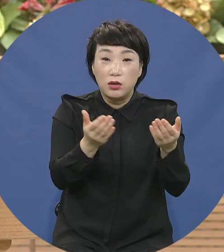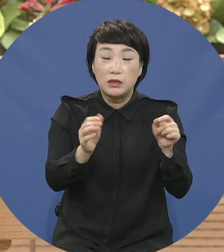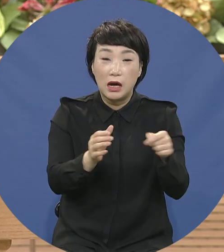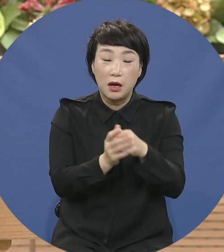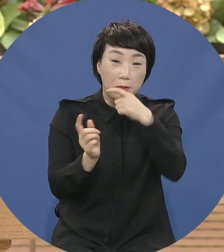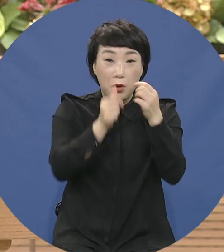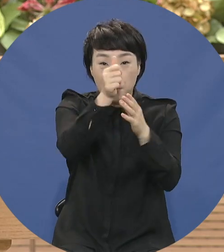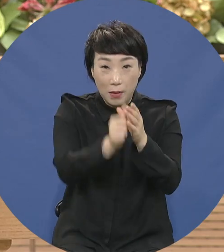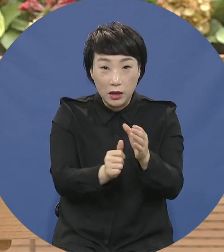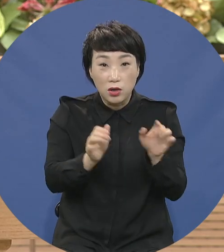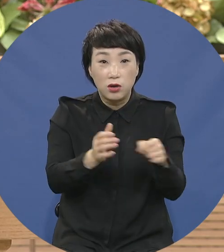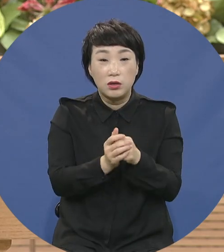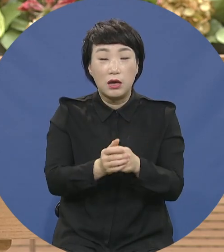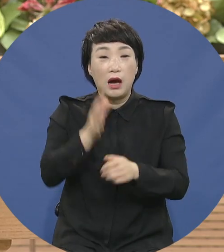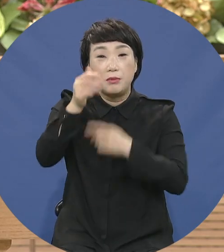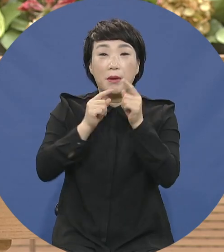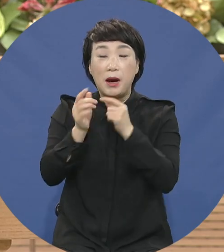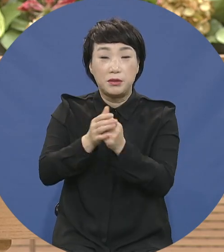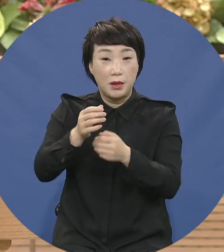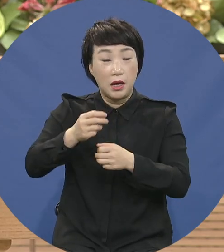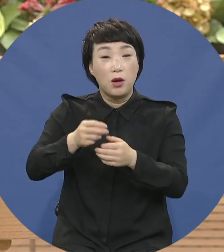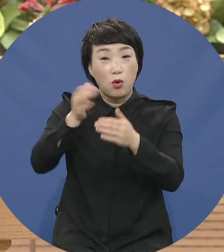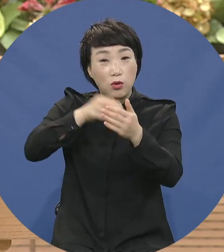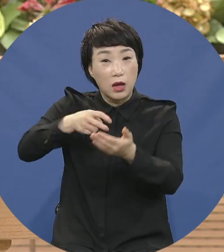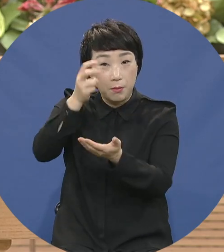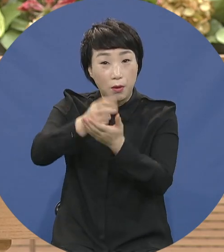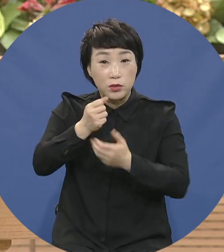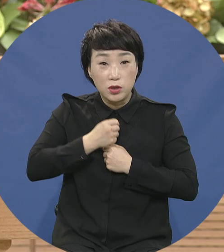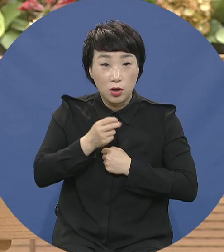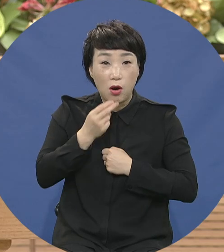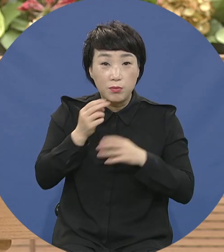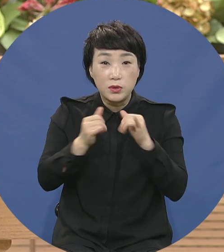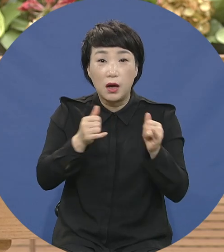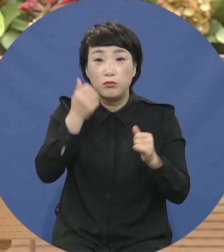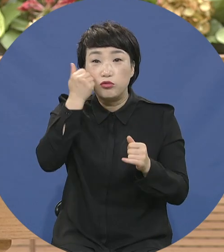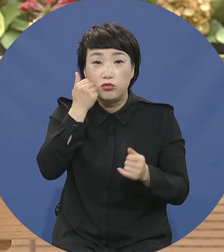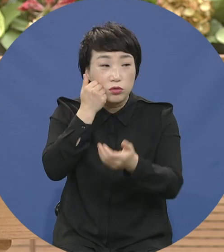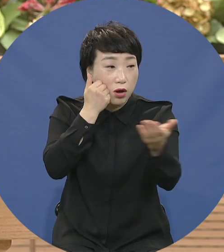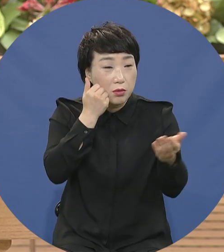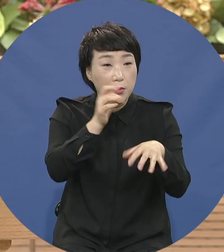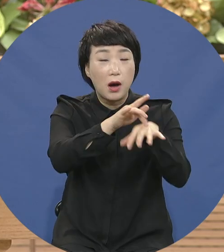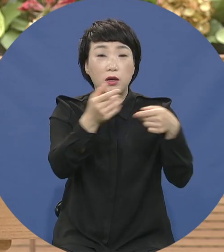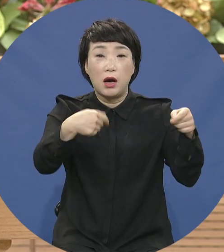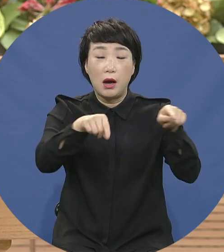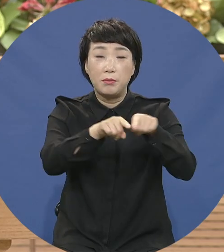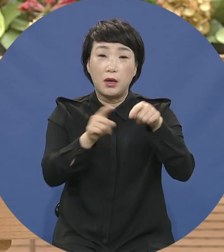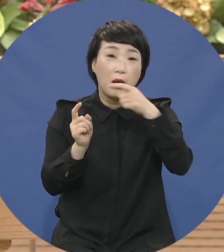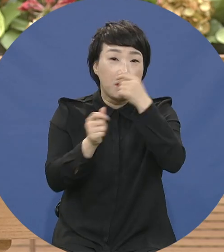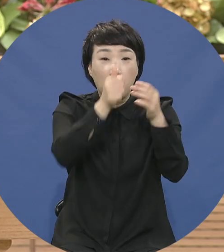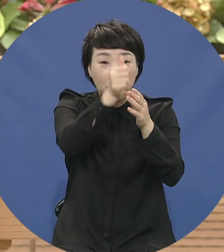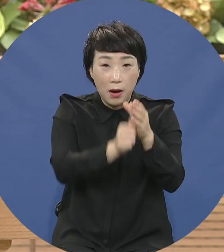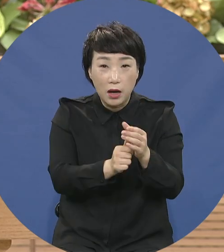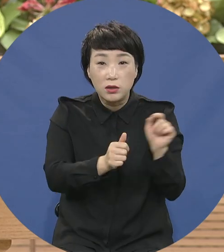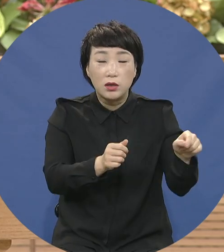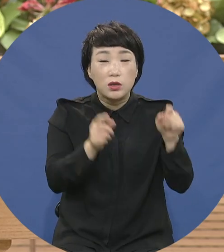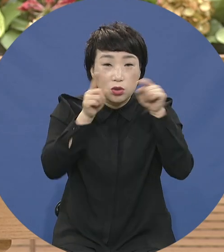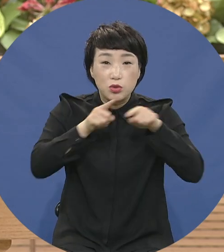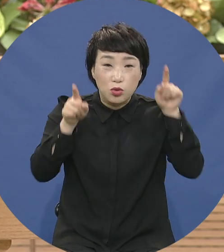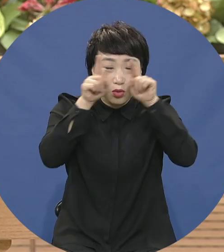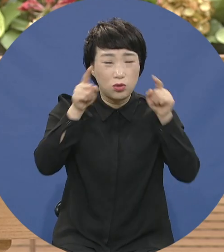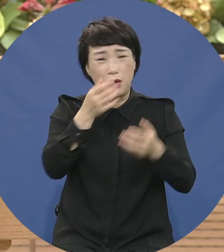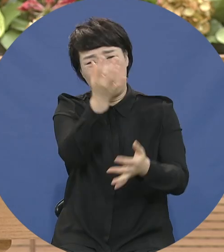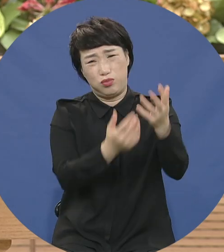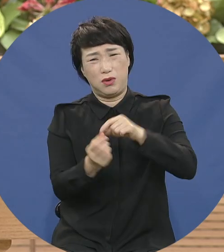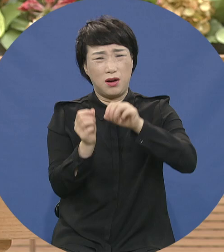안 지킨 자는 결코 마귀와 더불어 미혹당한 자들과 함께 지옥불에